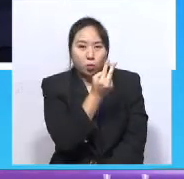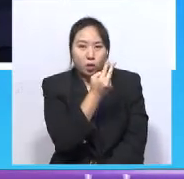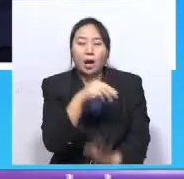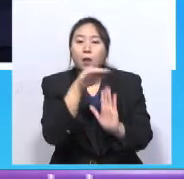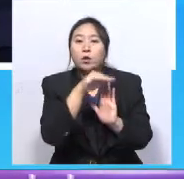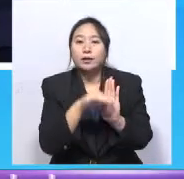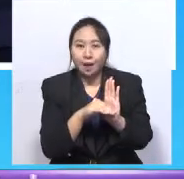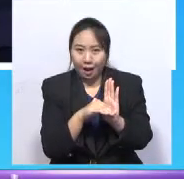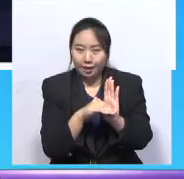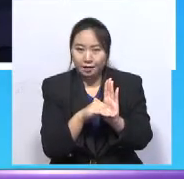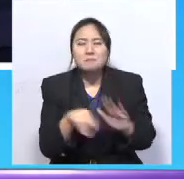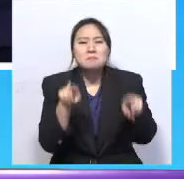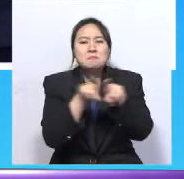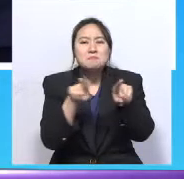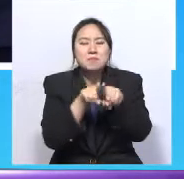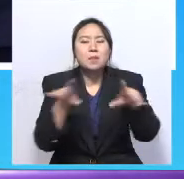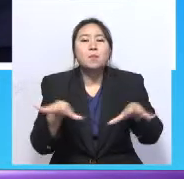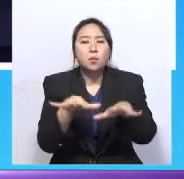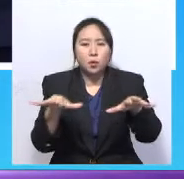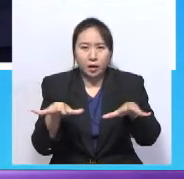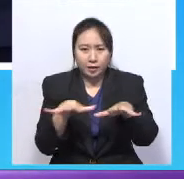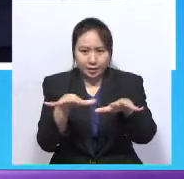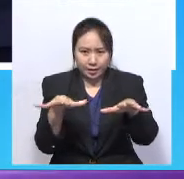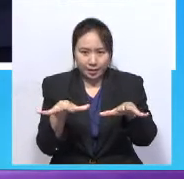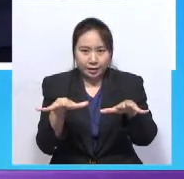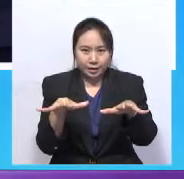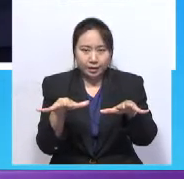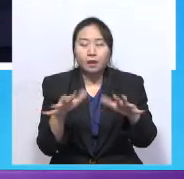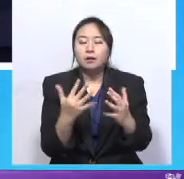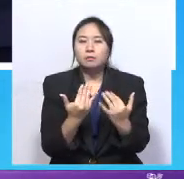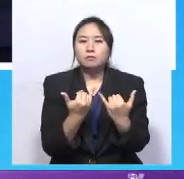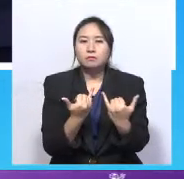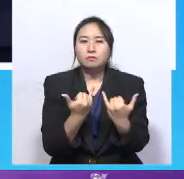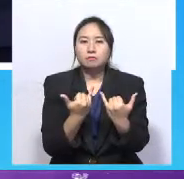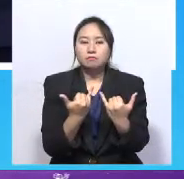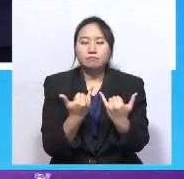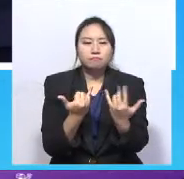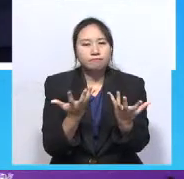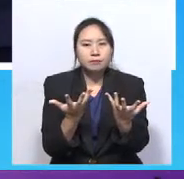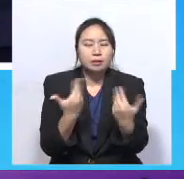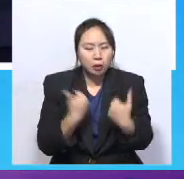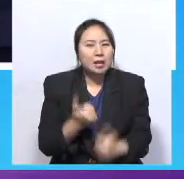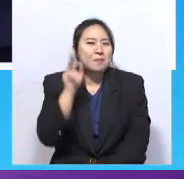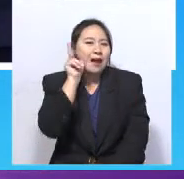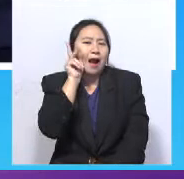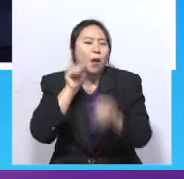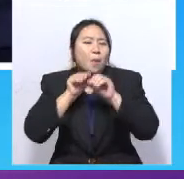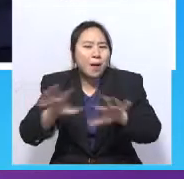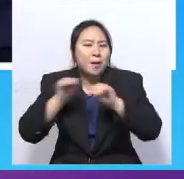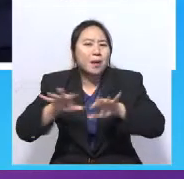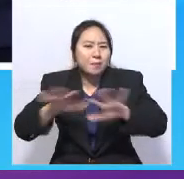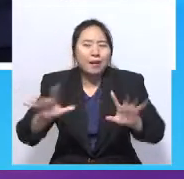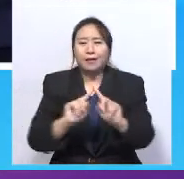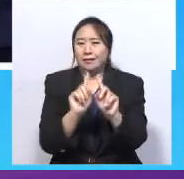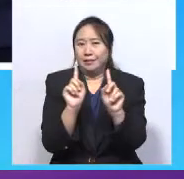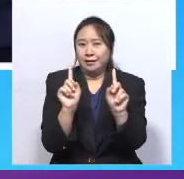ก็คือว่ามันก็เหมือนกระบวนการปกตินะครับเราก็ไม่ยังไม่ได้คือตอนนี้มีแต่ข่าวนะครับยังไม่ครับ